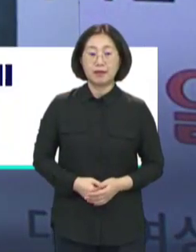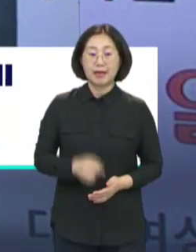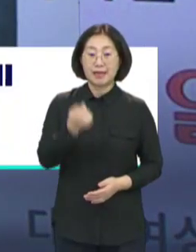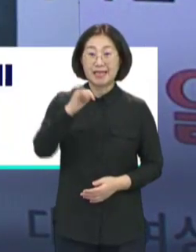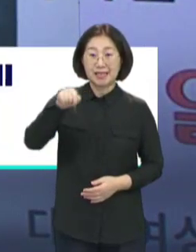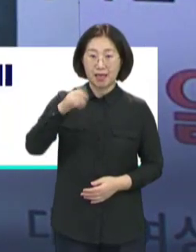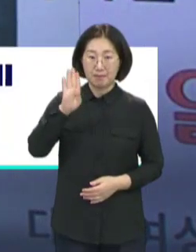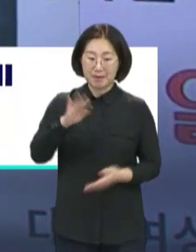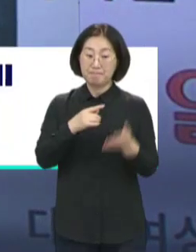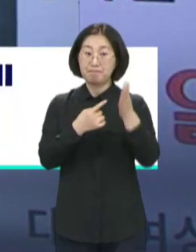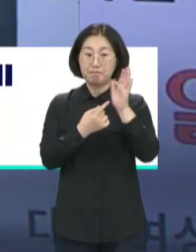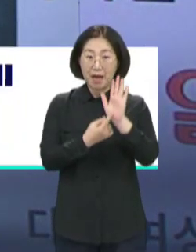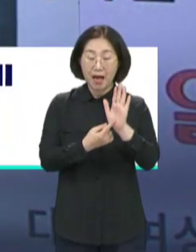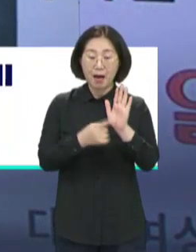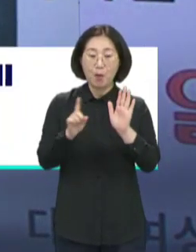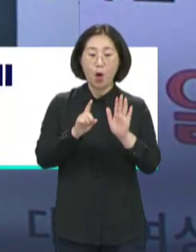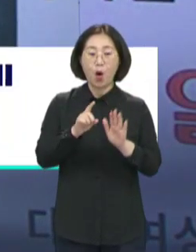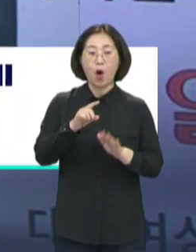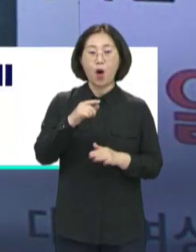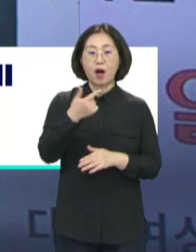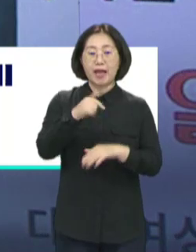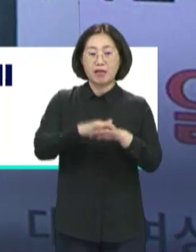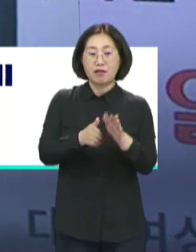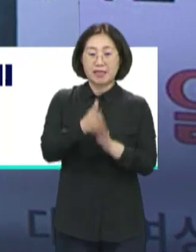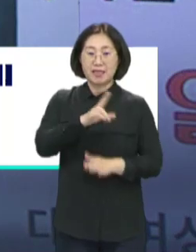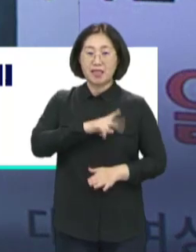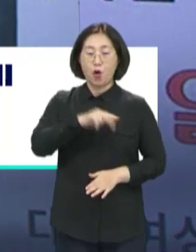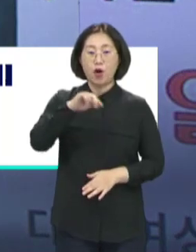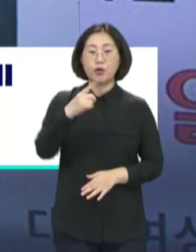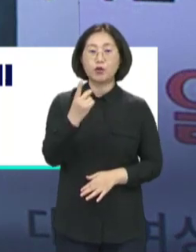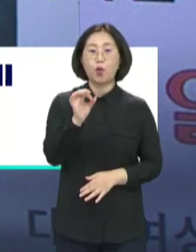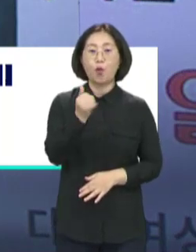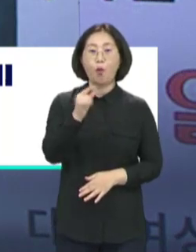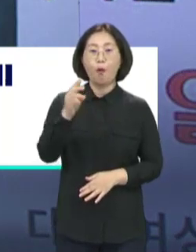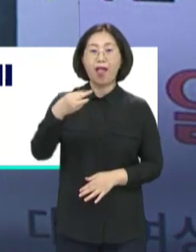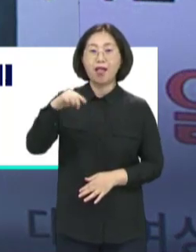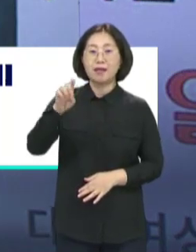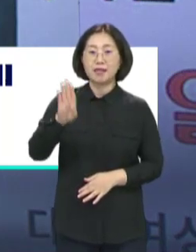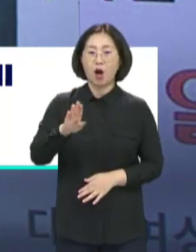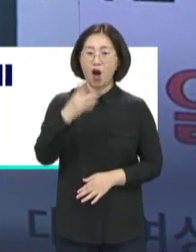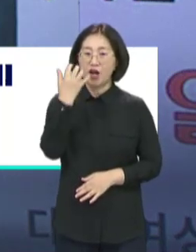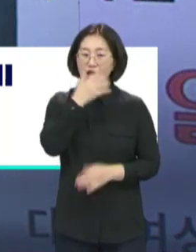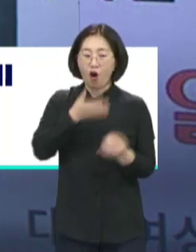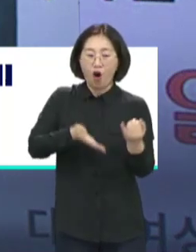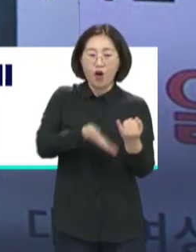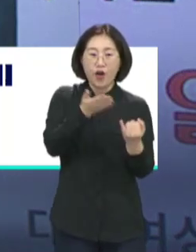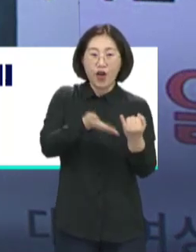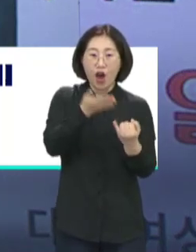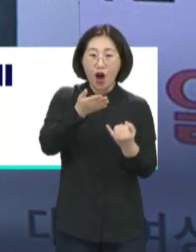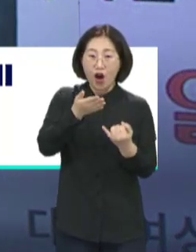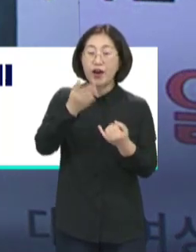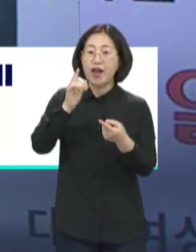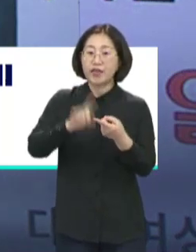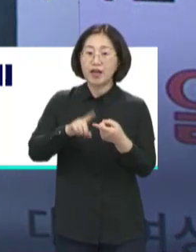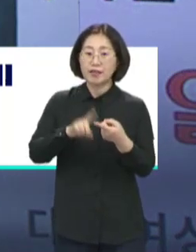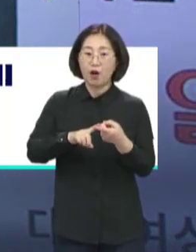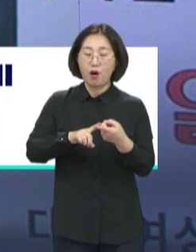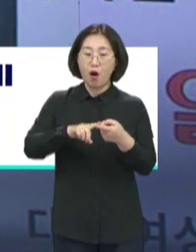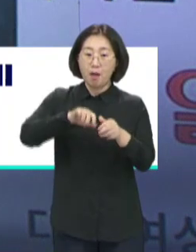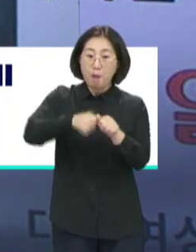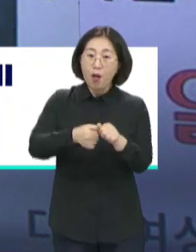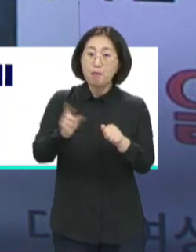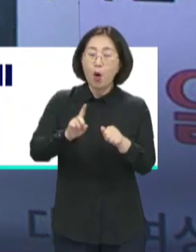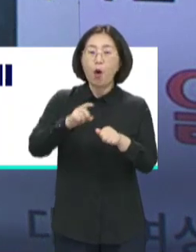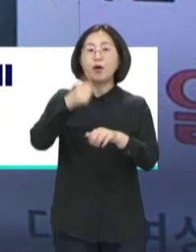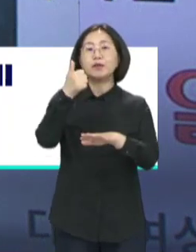TJB 단독 보도로 시작된 송알섭 대전시의원의 성추행 논란과 관련해 최종 징계 수위가 오는 16일